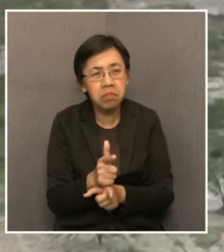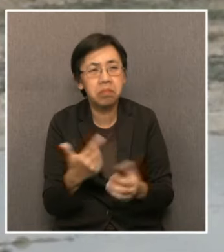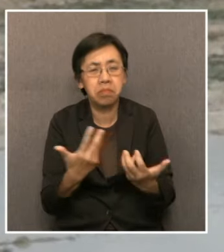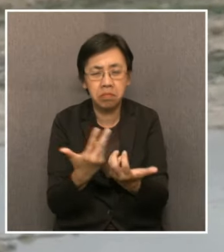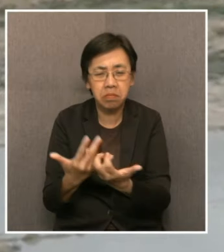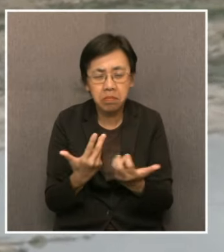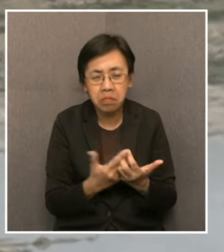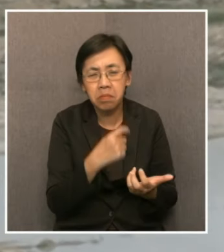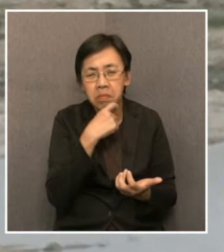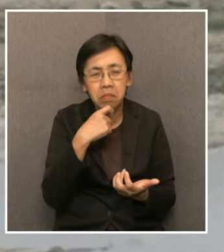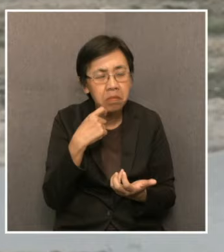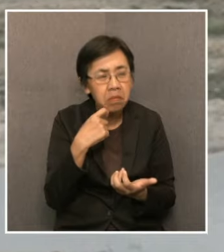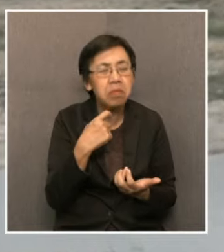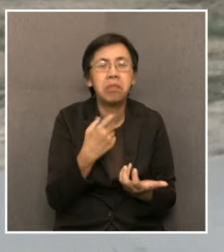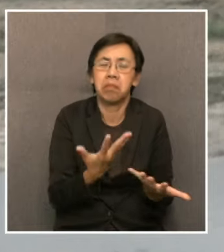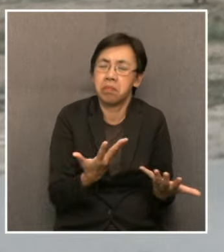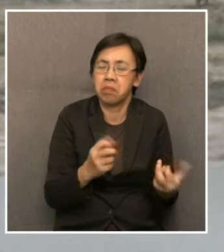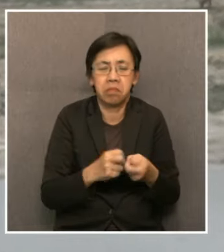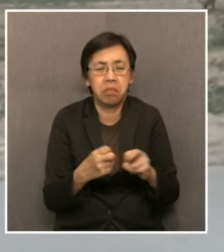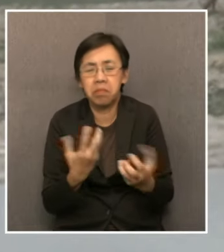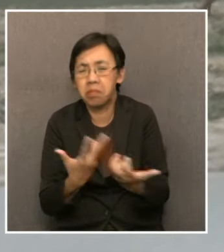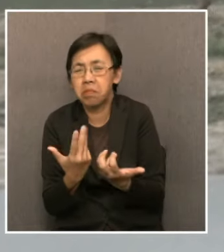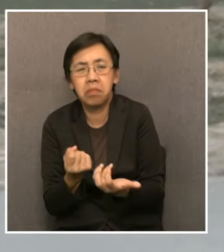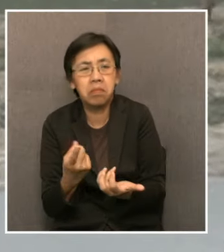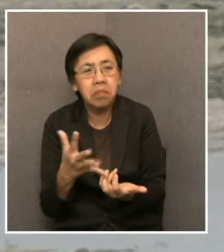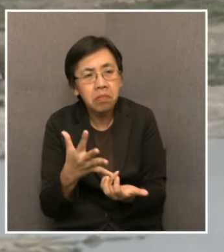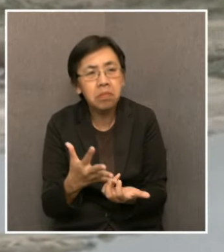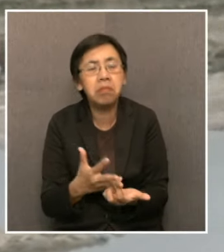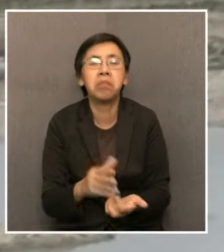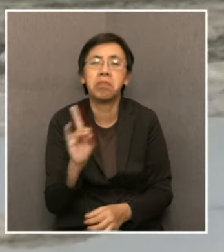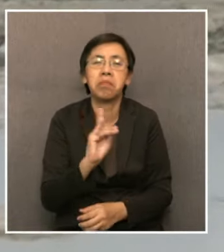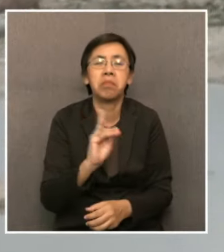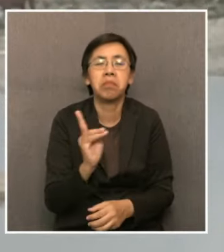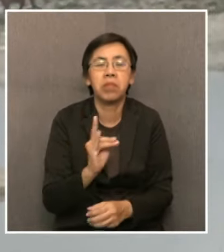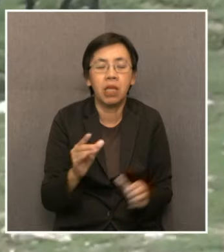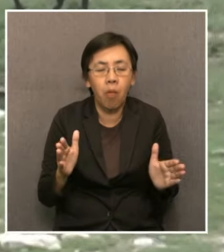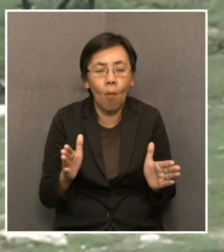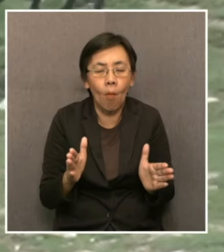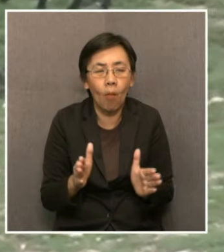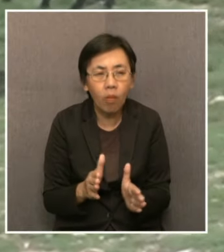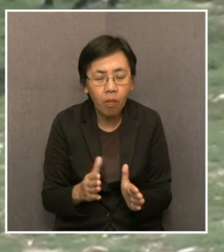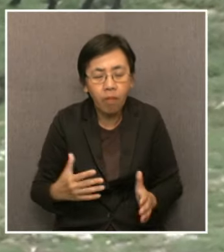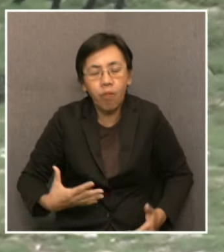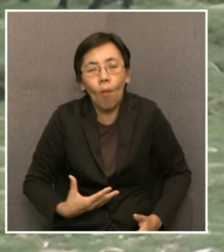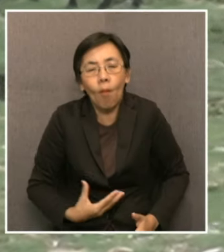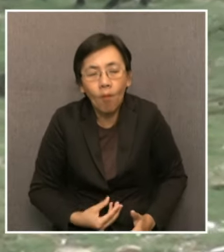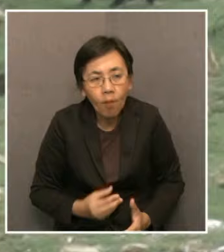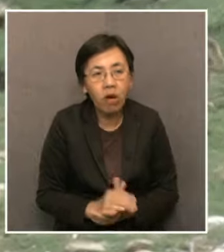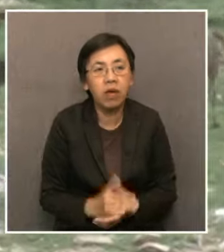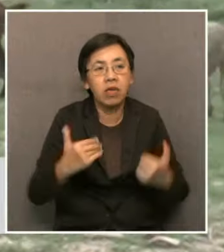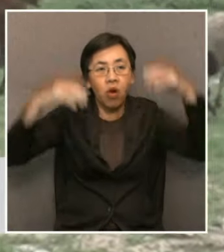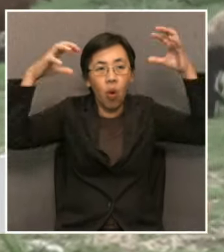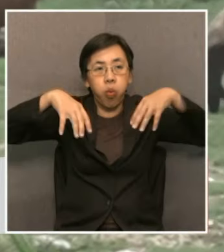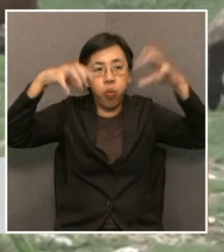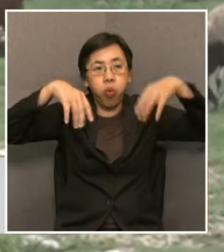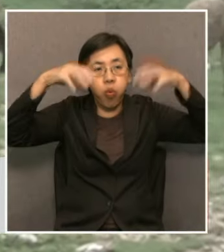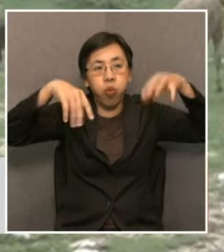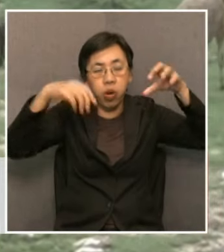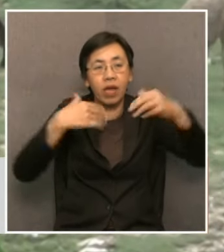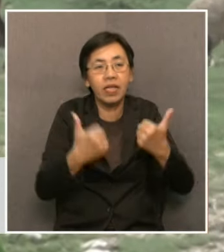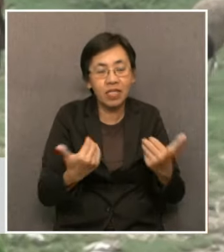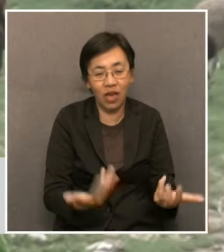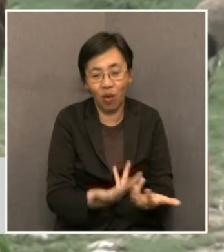ยงก็กลายเป็นว่าสัตว์เลี้ยงก็ค่อนข้างที่จะสู้ผอมนะคะแต่เมื่อเข้าสู่ฤดูฝนก็มีฝนตกลงมาอย่างต่อเนื่องค่ะทำให้มีหญ้า